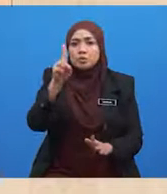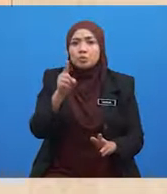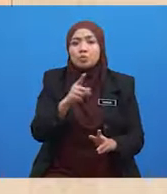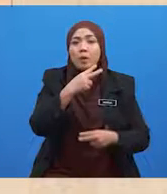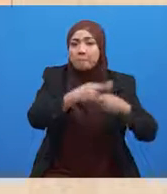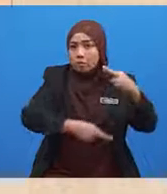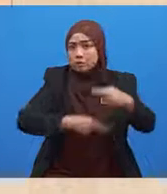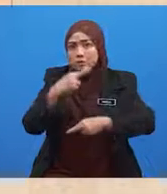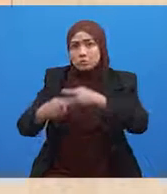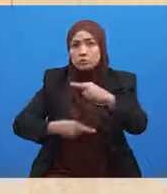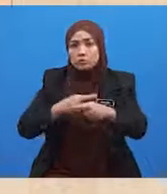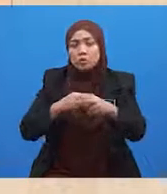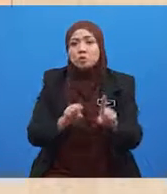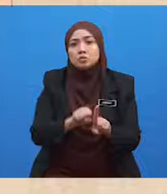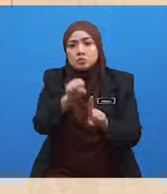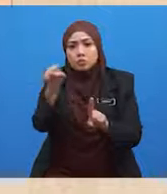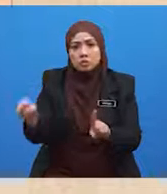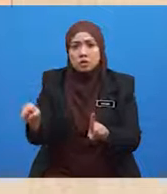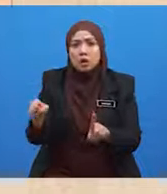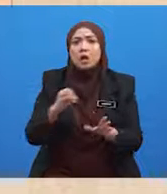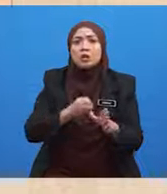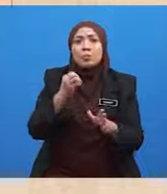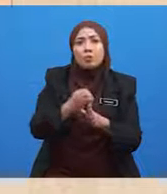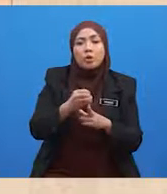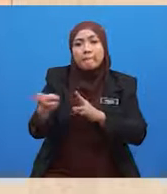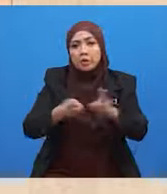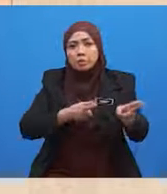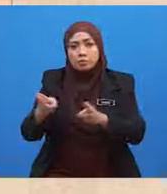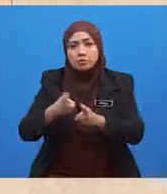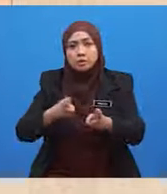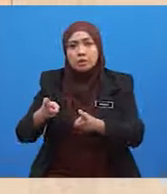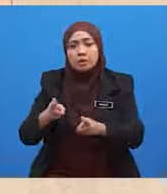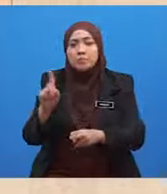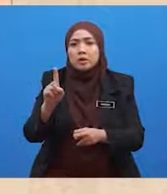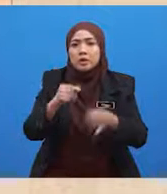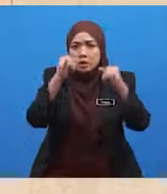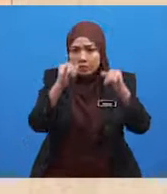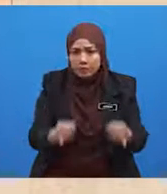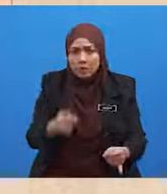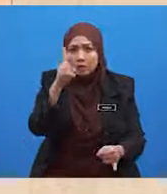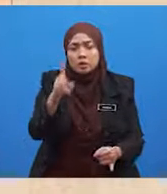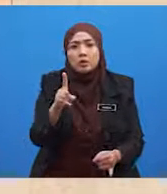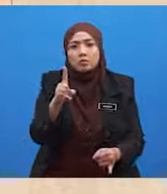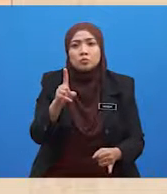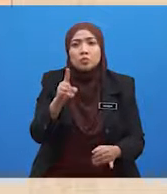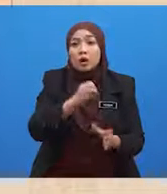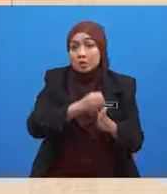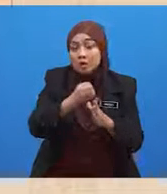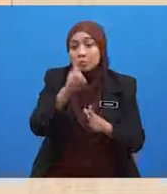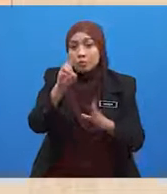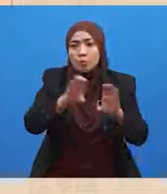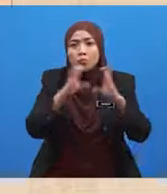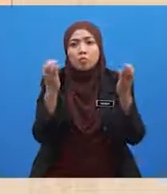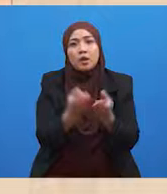sosial ataupun pengurusan dimana individu ataupun kumpulan untuk memperolehi aku yang dikehendaki